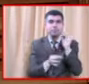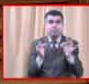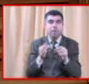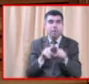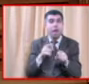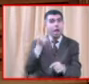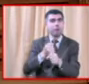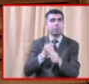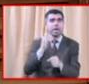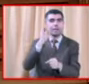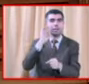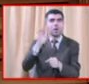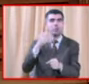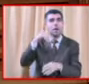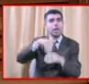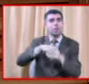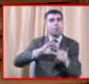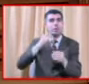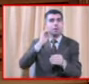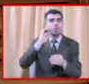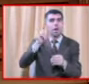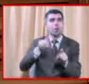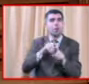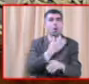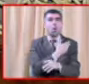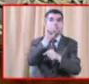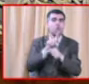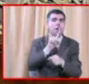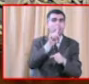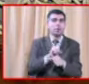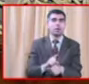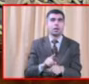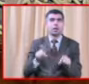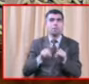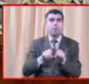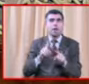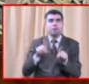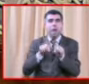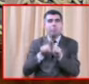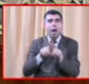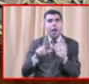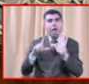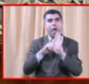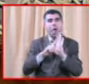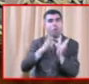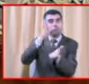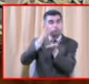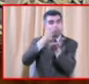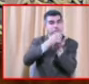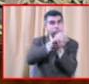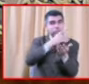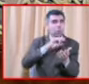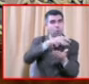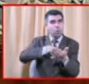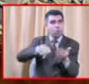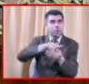بدورنا، نمارس دورنا، فالاحترام واجب بين الحكومة والأغلبية. شكرا. ننتقل للعدالة والإنصاف في توزيع البنيات والمؤسسات الصحية